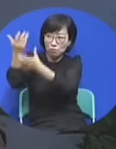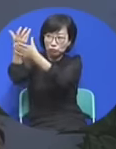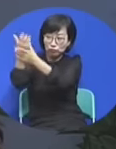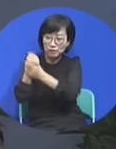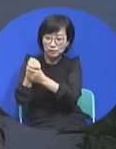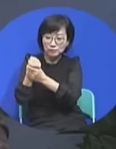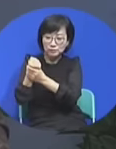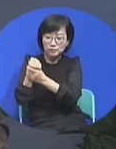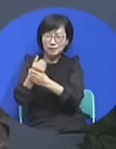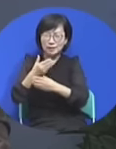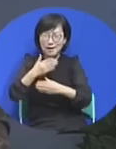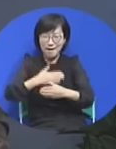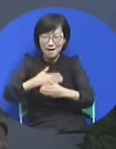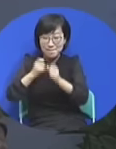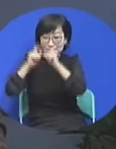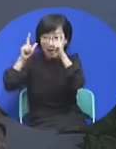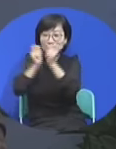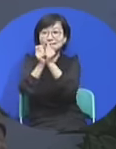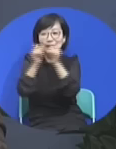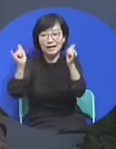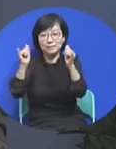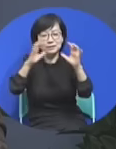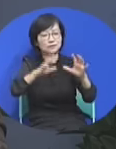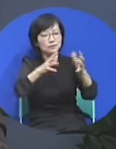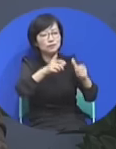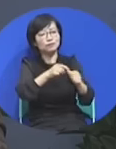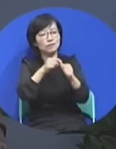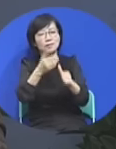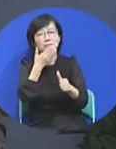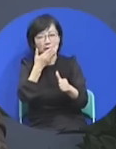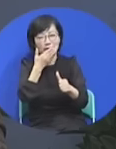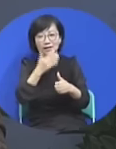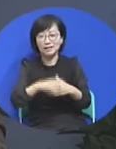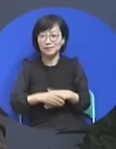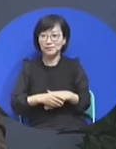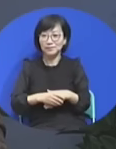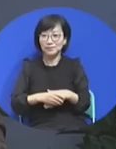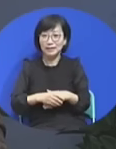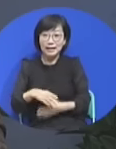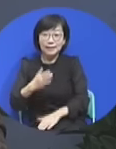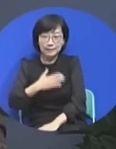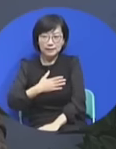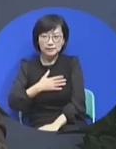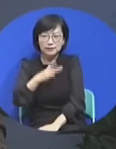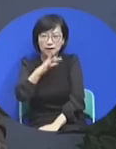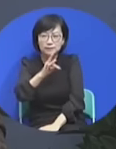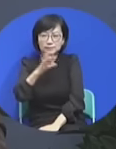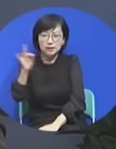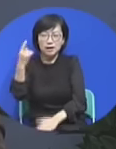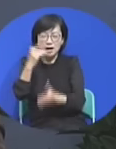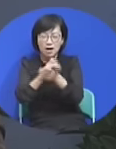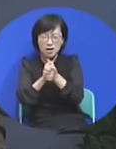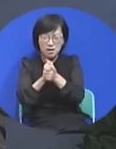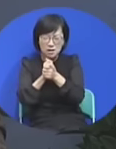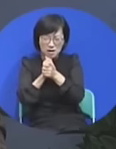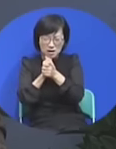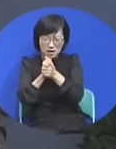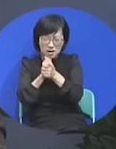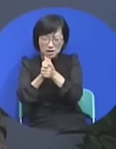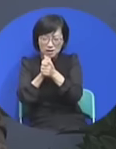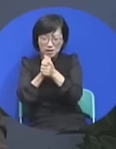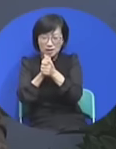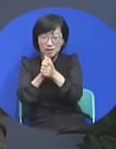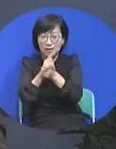world. 저는 가끔 많이 기도해 봅니다. I often pray to myself. 앞으로